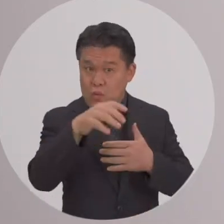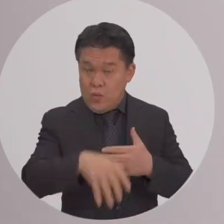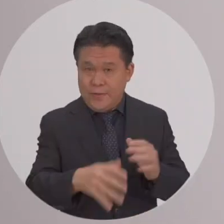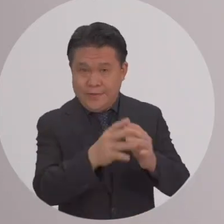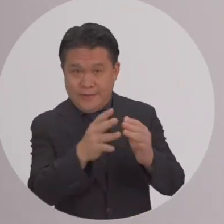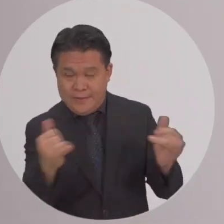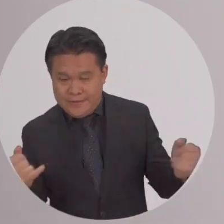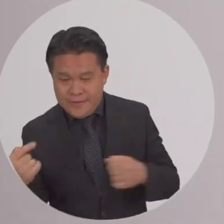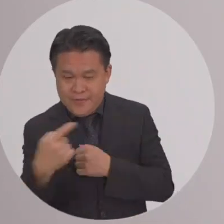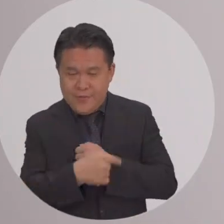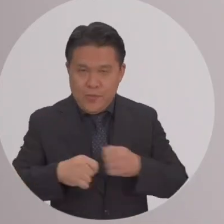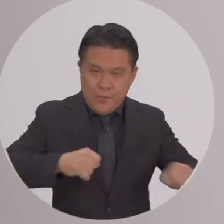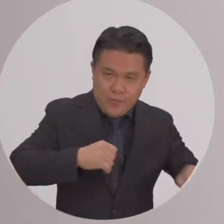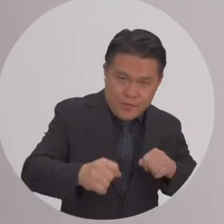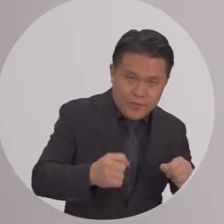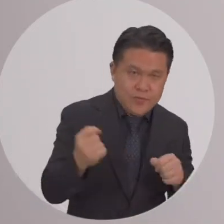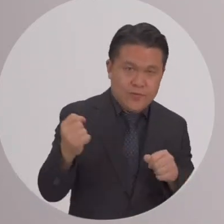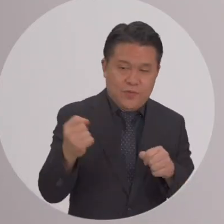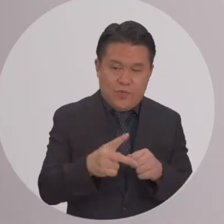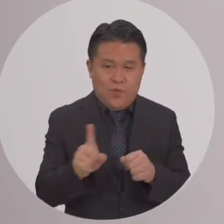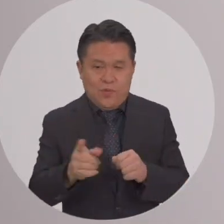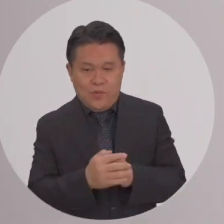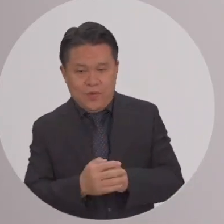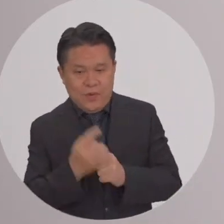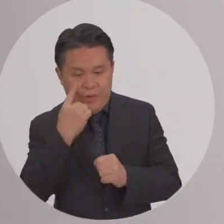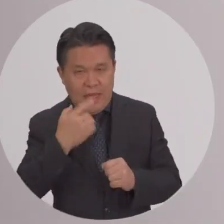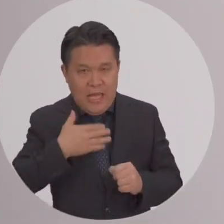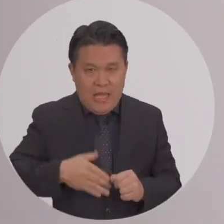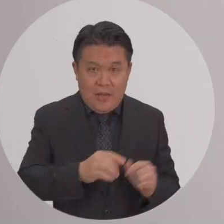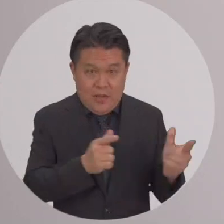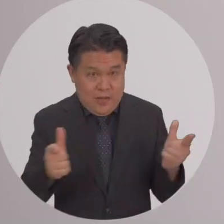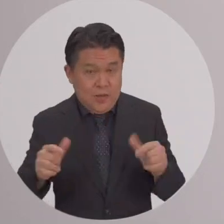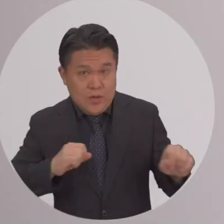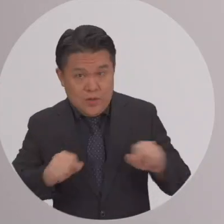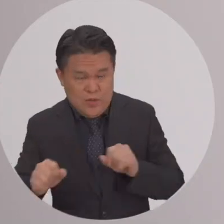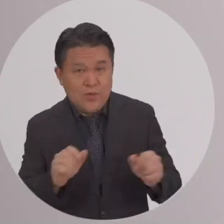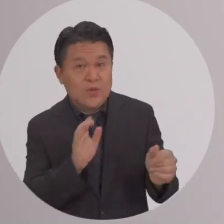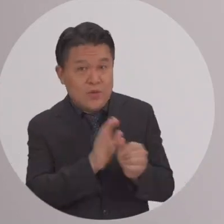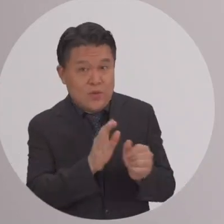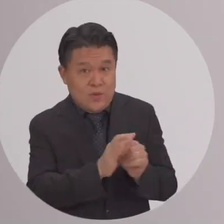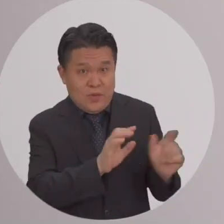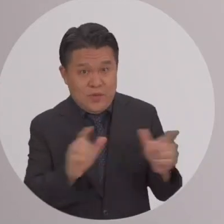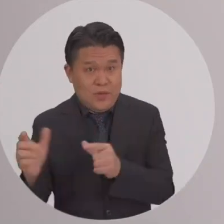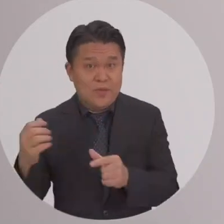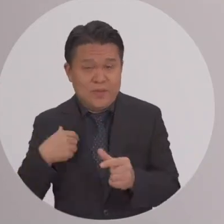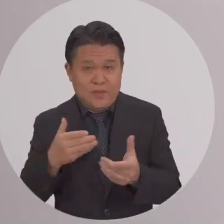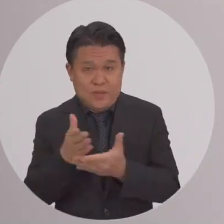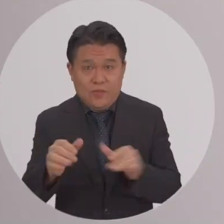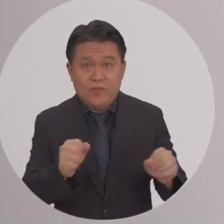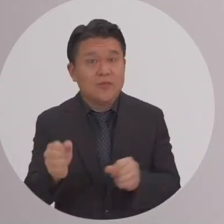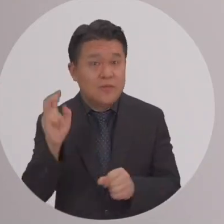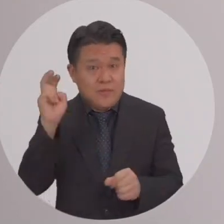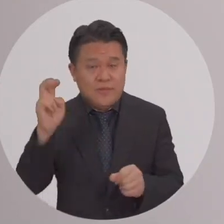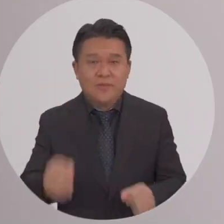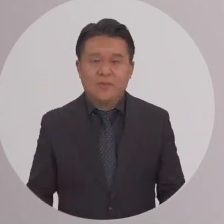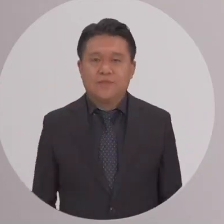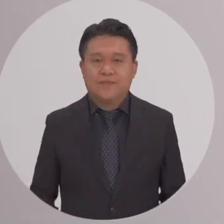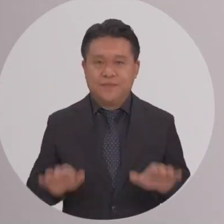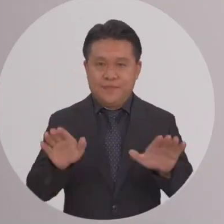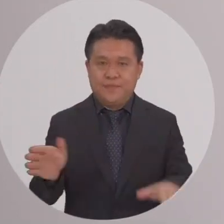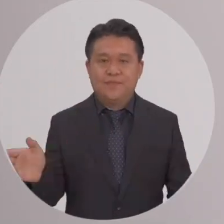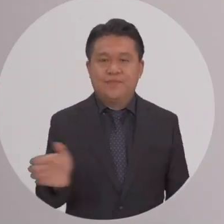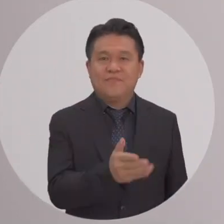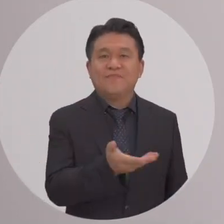요양병원에서 대상자들의 신체활동 및 인지활동 지원 등 다양한 업무를 전문적으로 수행하시게 됩니다.